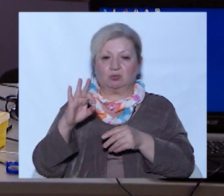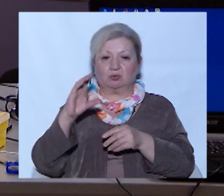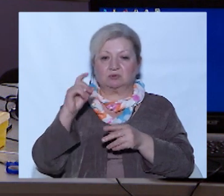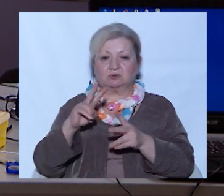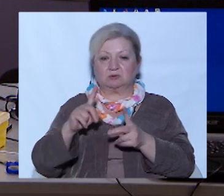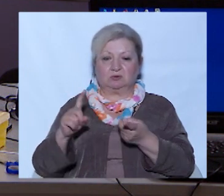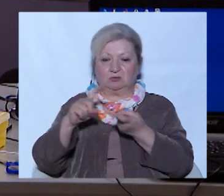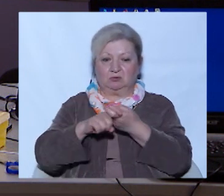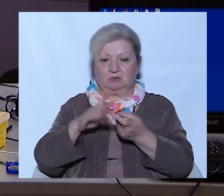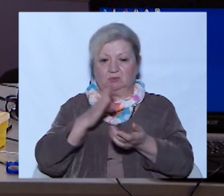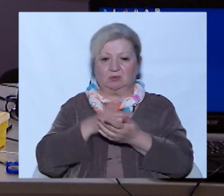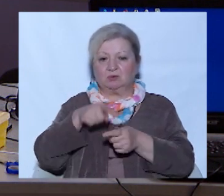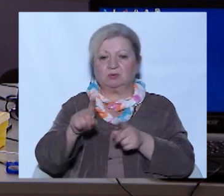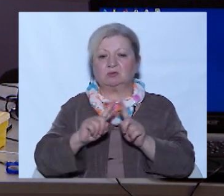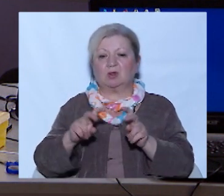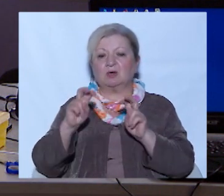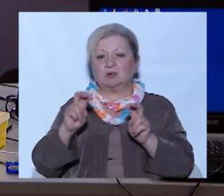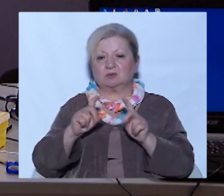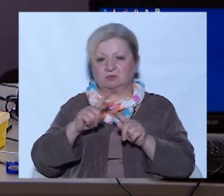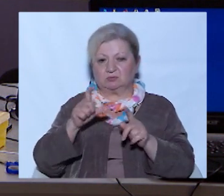რა წარმოადგენს ეს ტრანსფორმატორი?